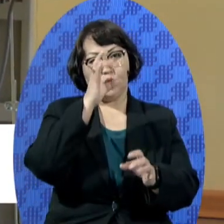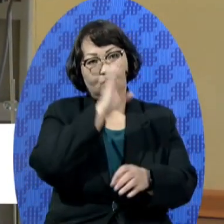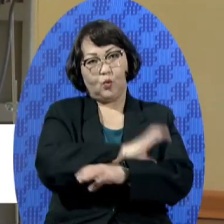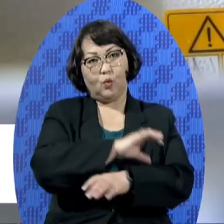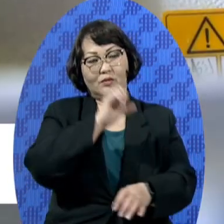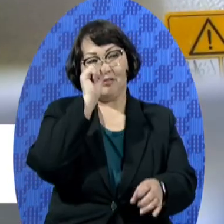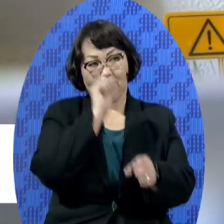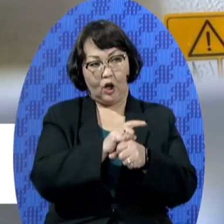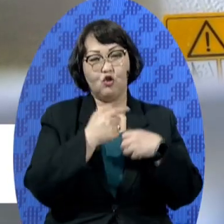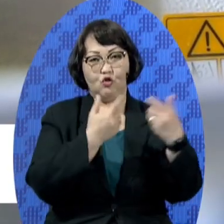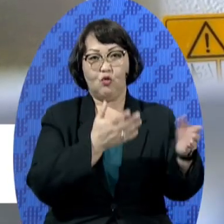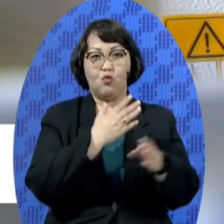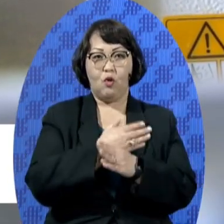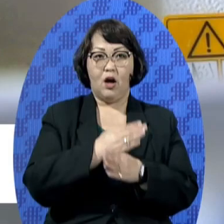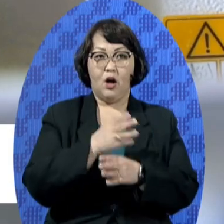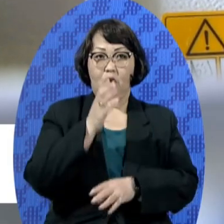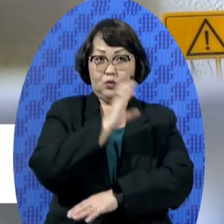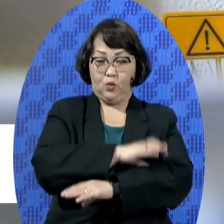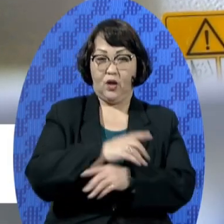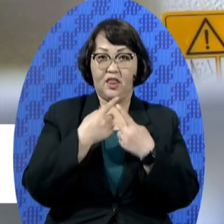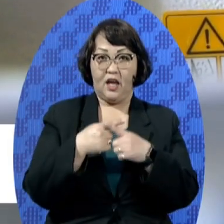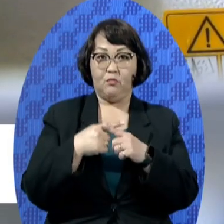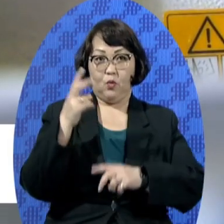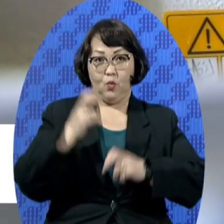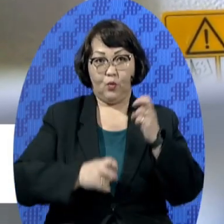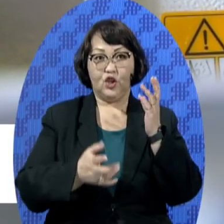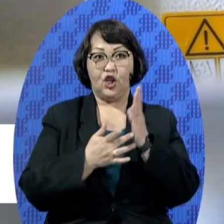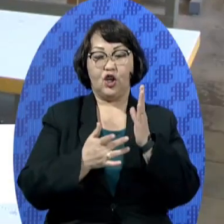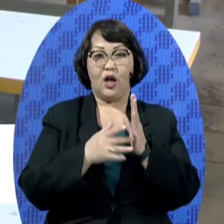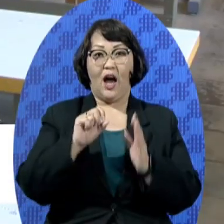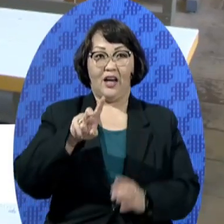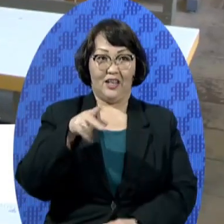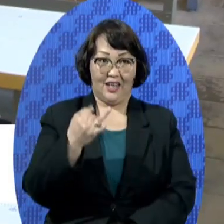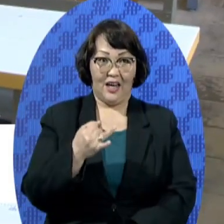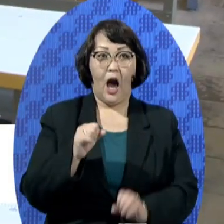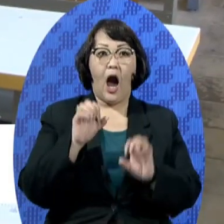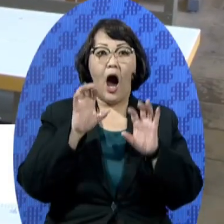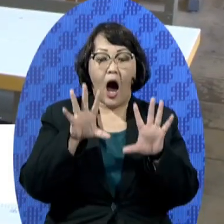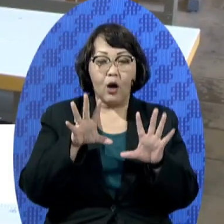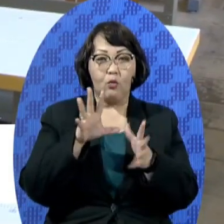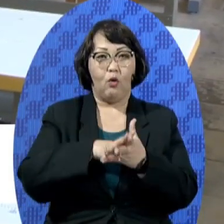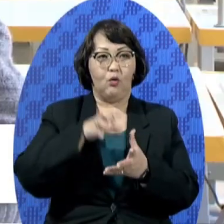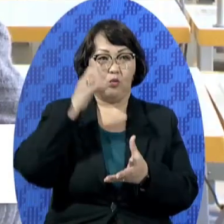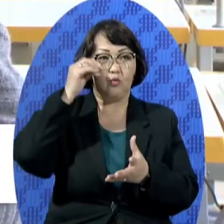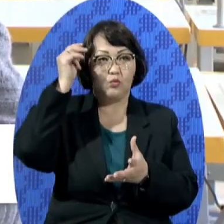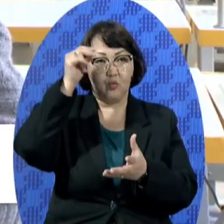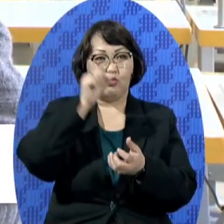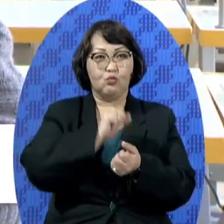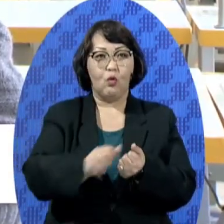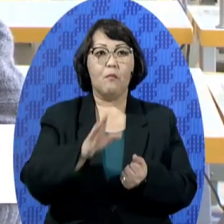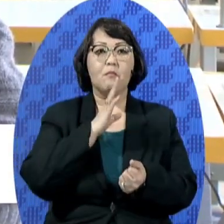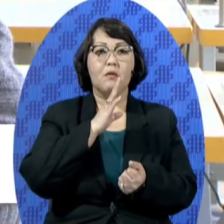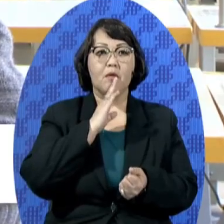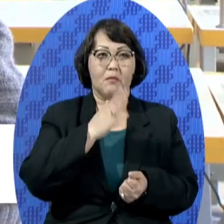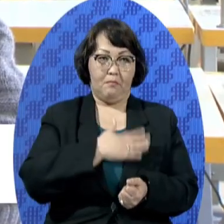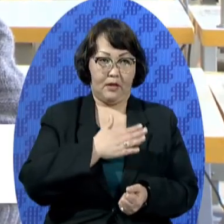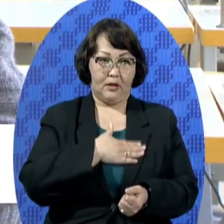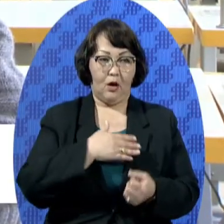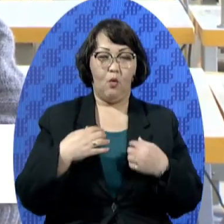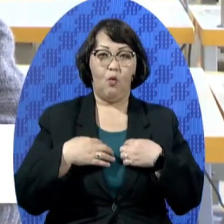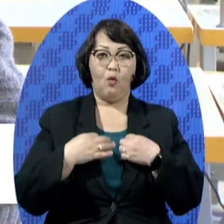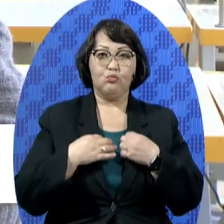технологийн сургуульд ирсэн. Гэтэл тус сургуулийн нэхмлийн үйлдвэрлэлийн технологийн ангийг энэ жил 10 оюутан л төгснө. Энд бол манай хувц